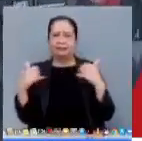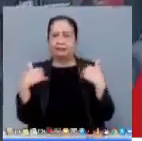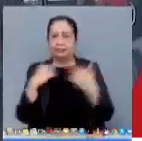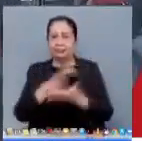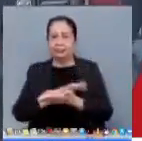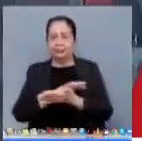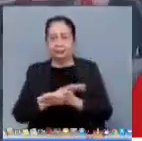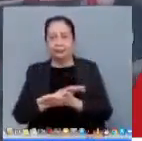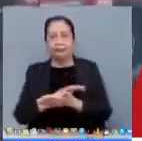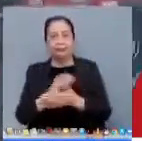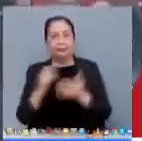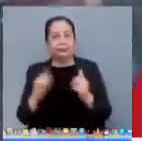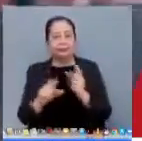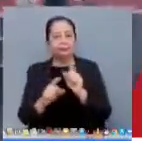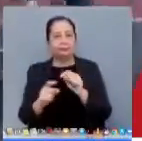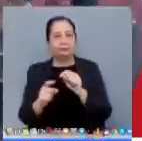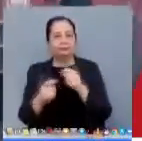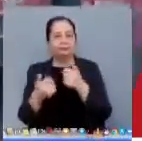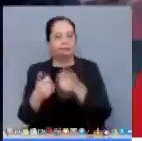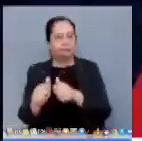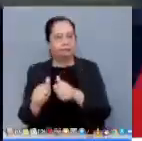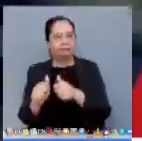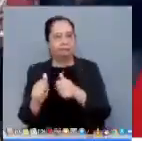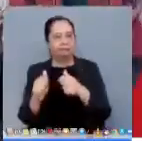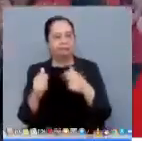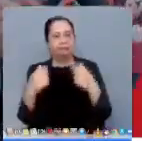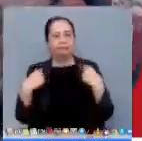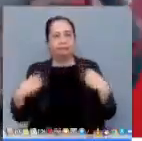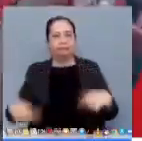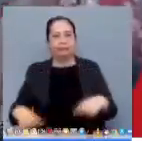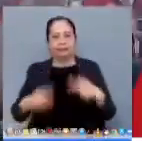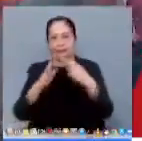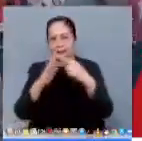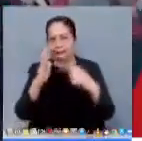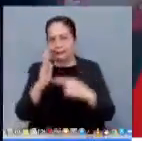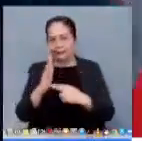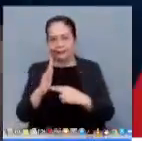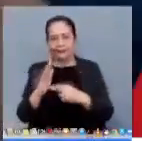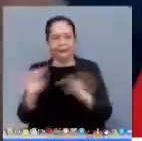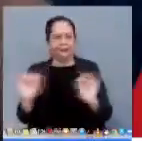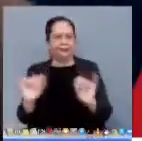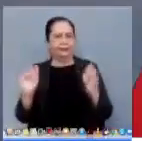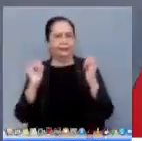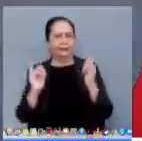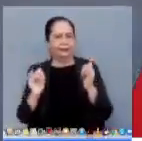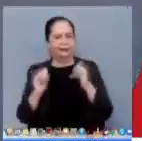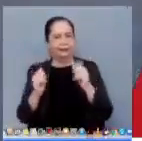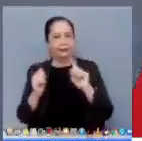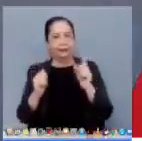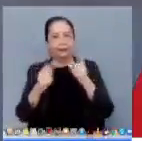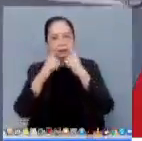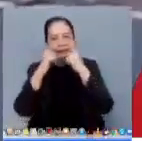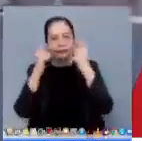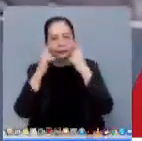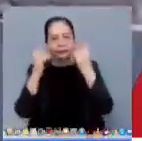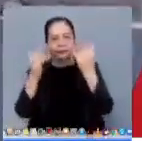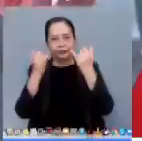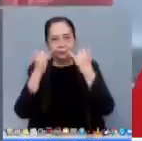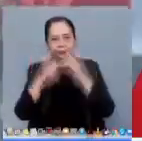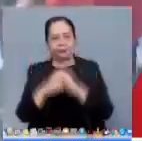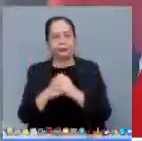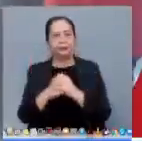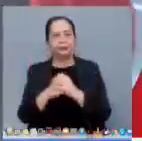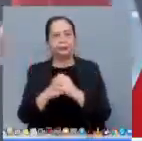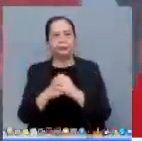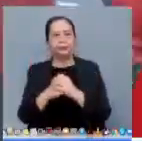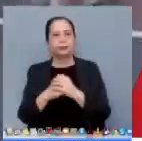kailangan pa rin observe ang health protocols. Hindi ba? Katulad pa rin po ng pagsusuot ng face mask. Ito yung kaibahan syempre doon sa